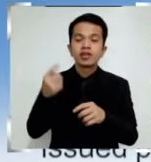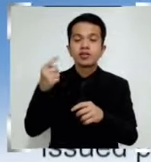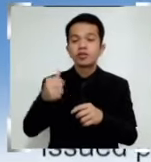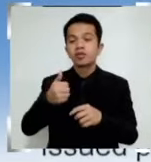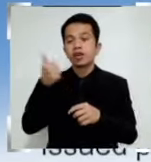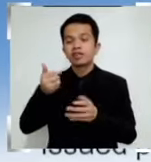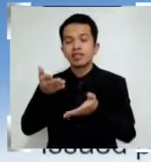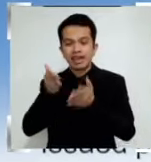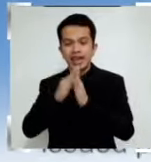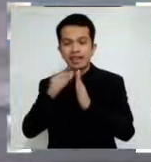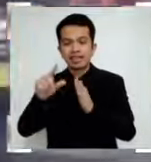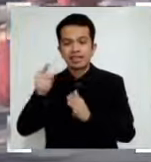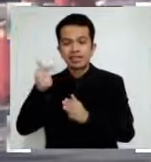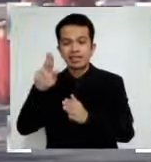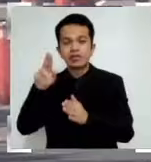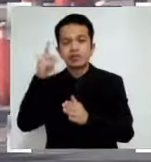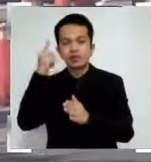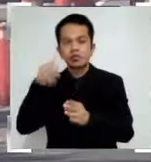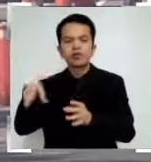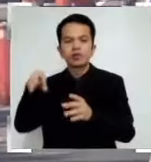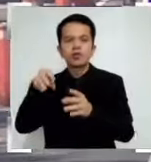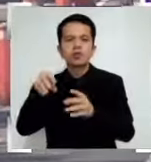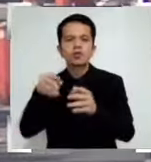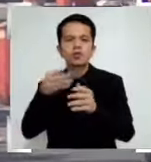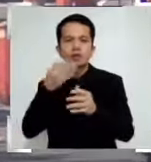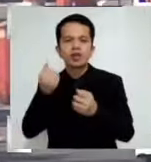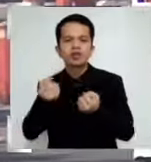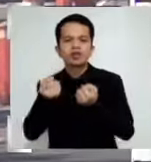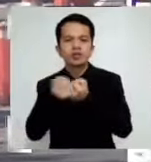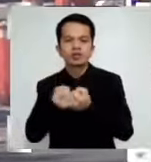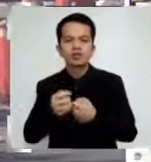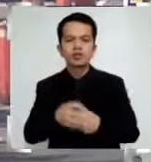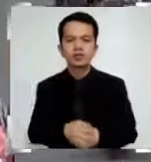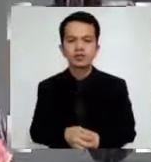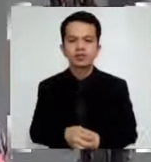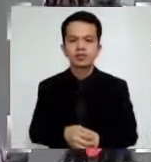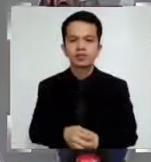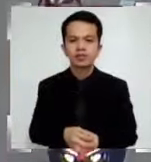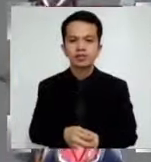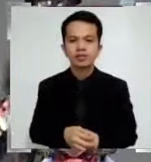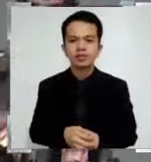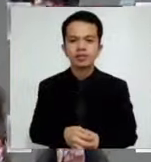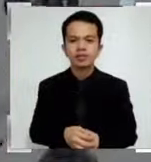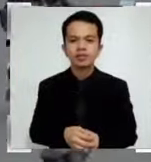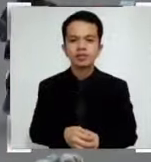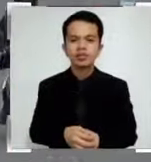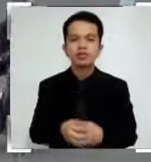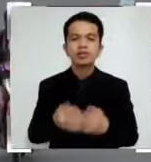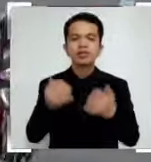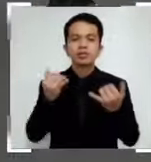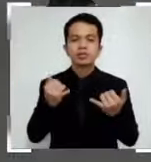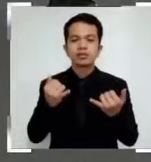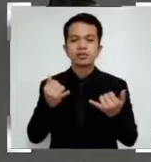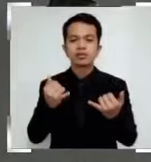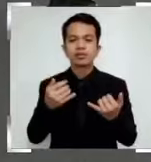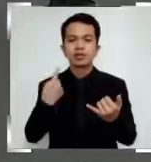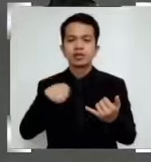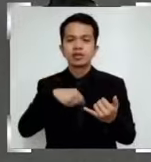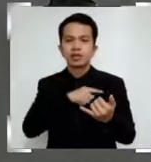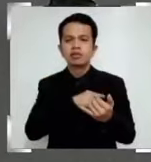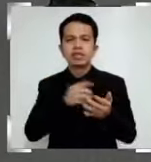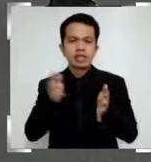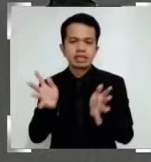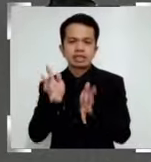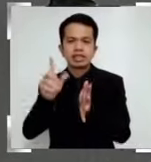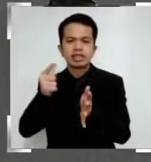LGU na makisama muna. I-encourage mga LGU na huwag niya naman i-post na sa pag-aaral